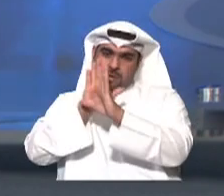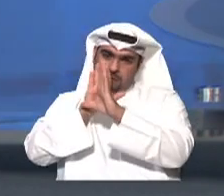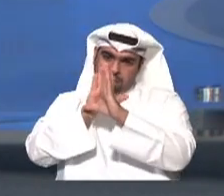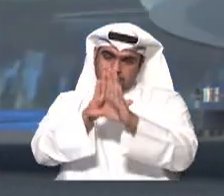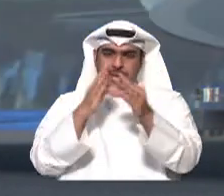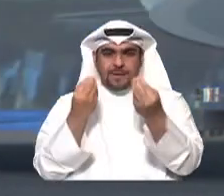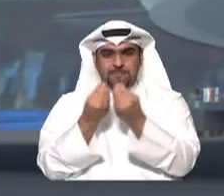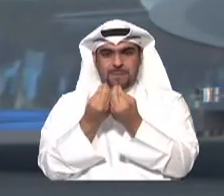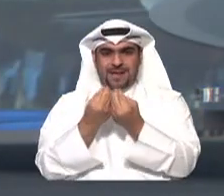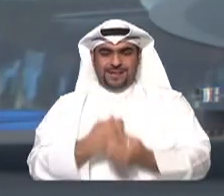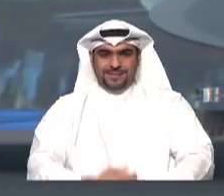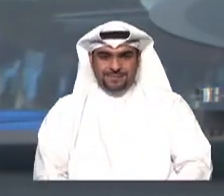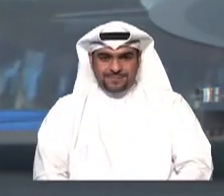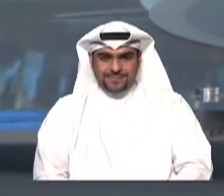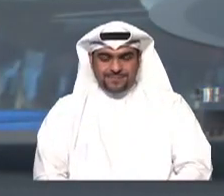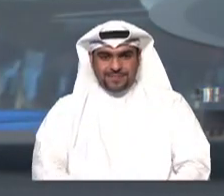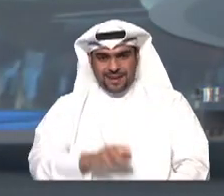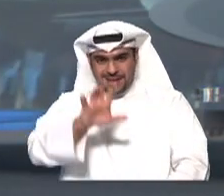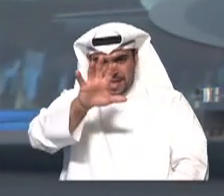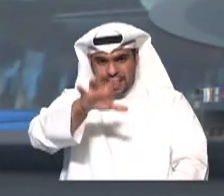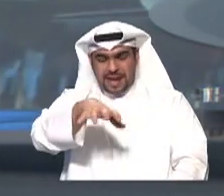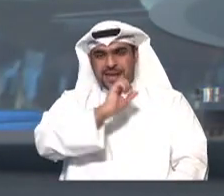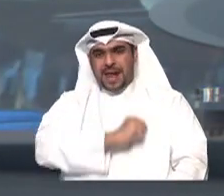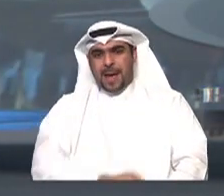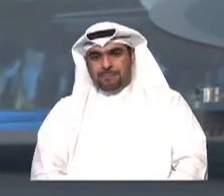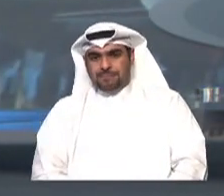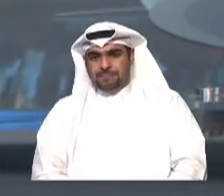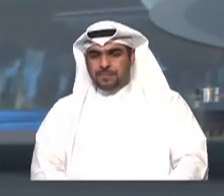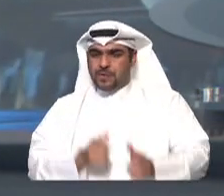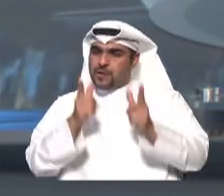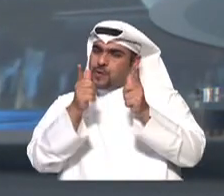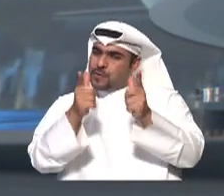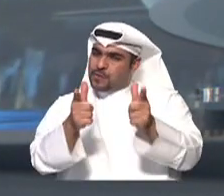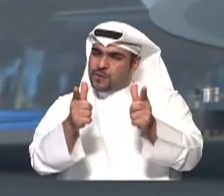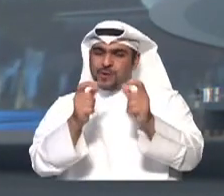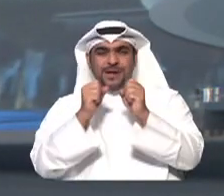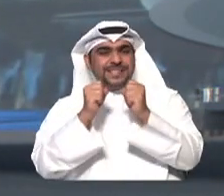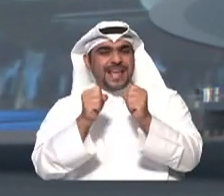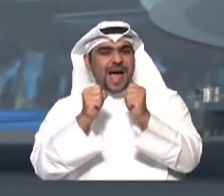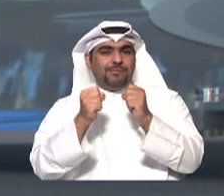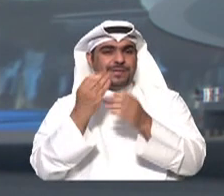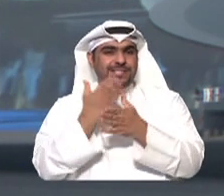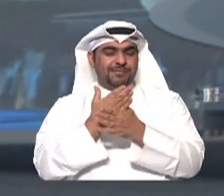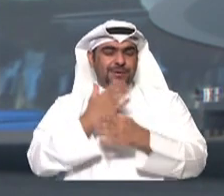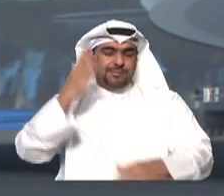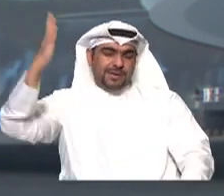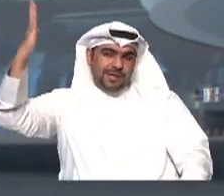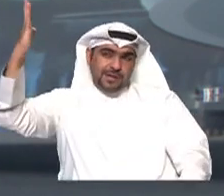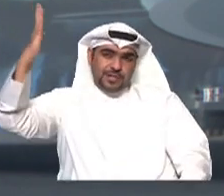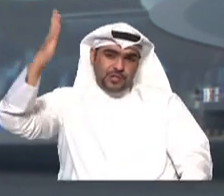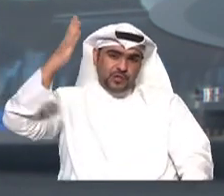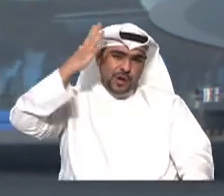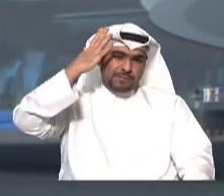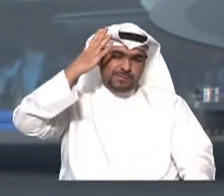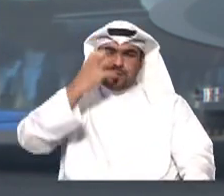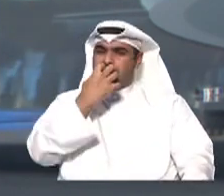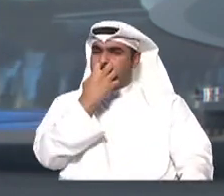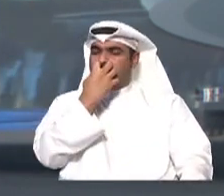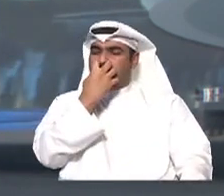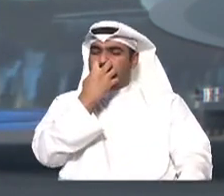اللازمة. بالفعل سهى، ورغم ارتفاع درجات الحرارة إلا أن أكثر من 50 متطوعا